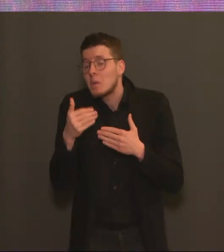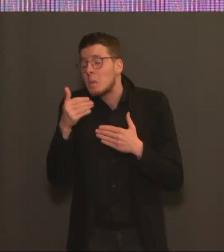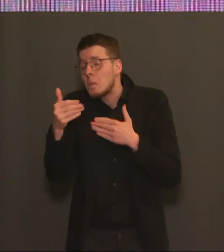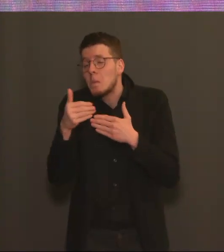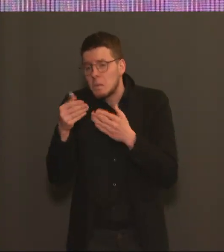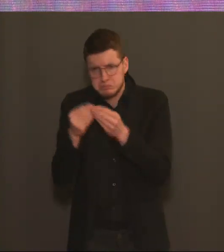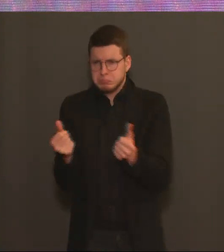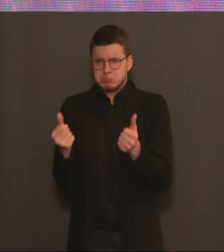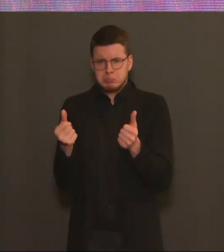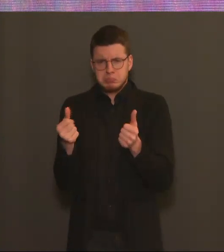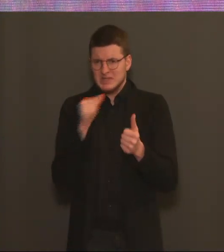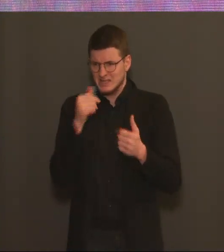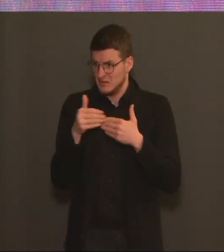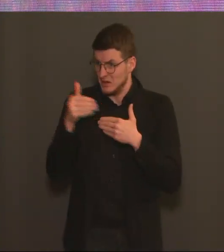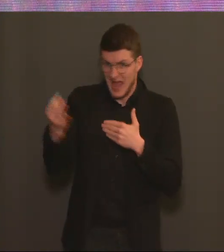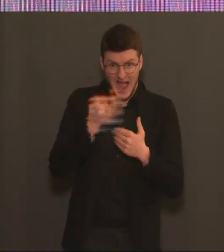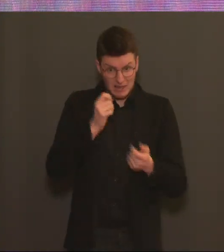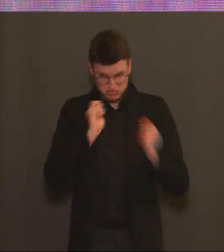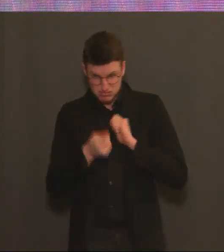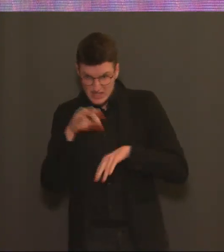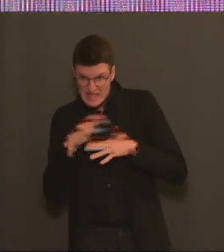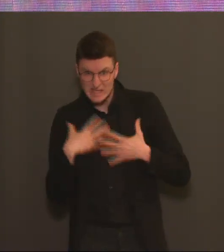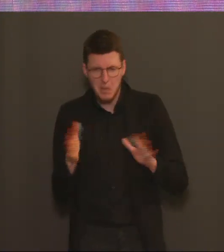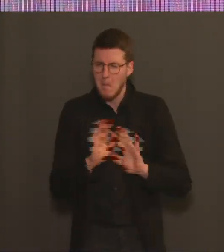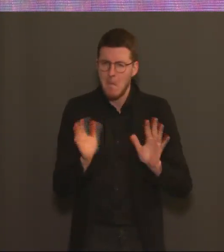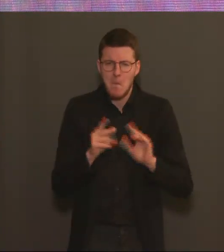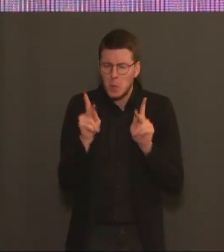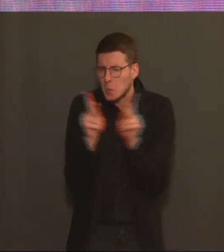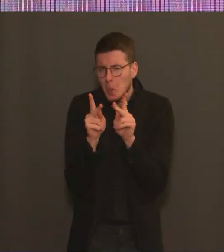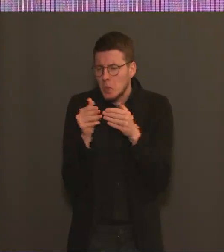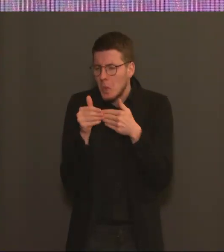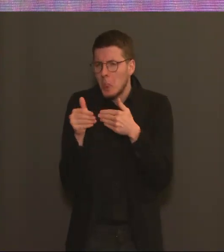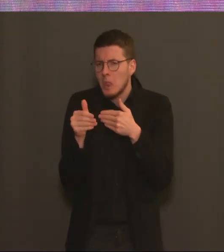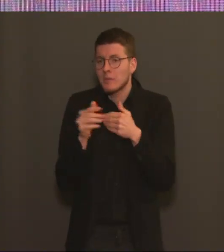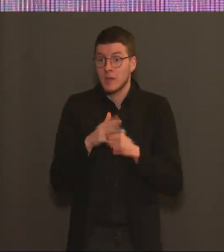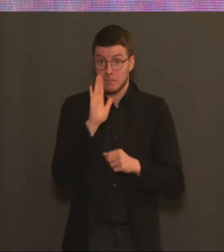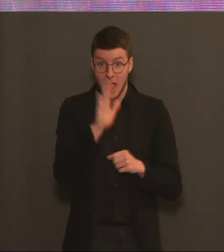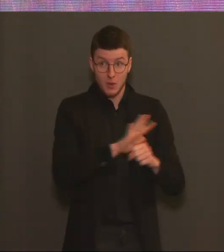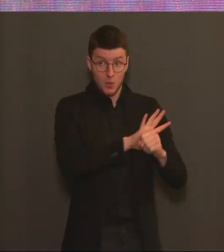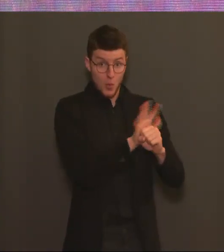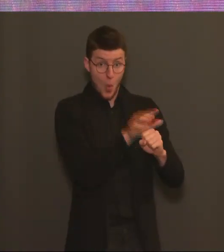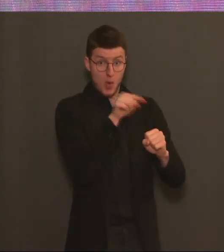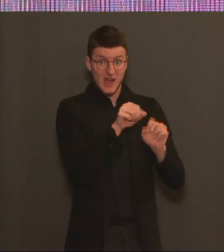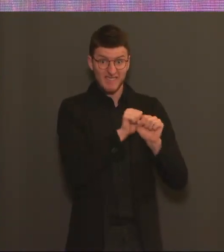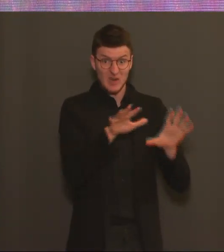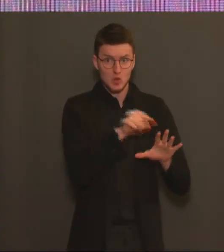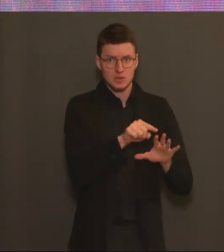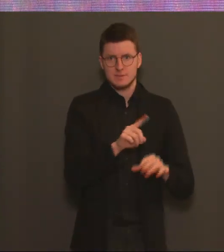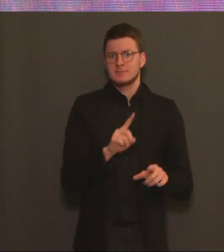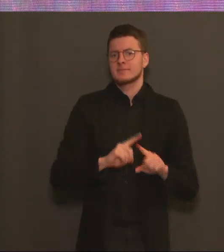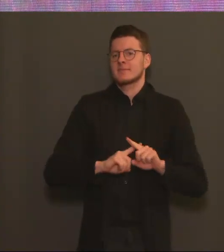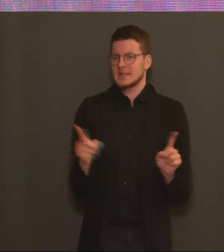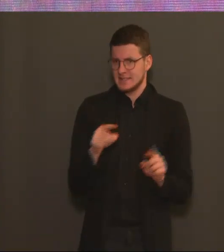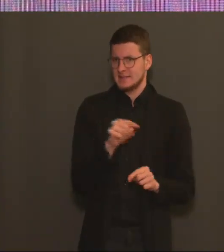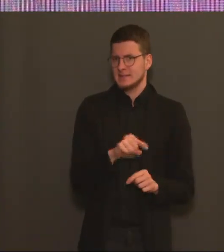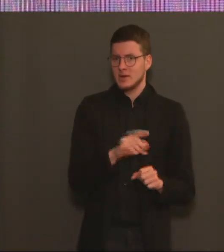termijn. Dit is in groot contrast met het virus. Van het virus is zeker